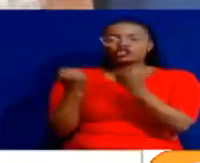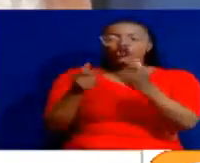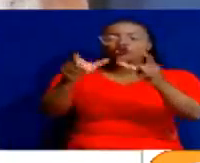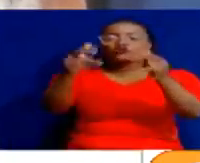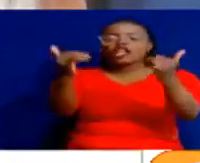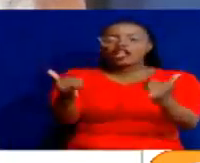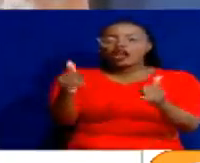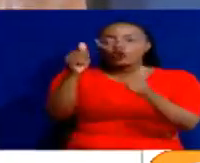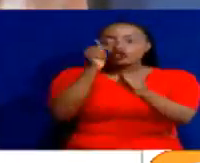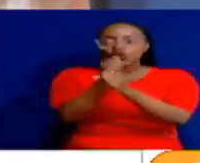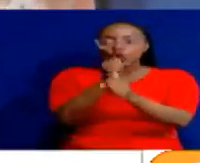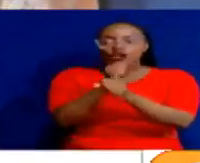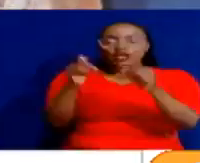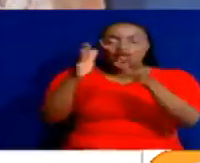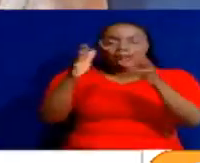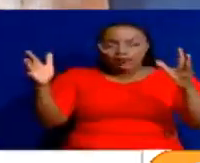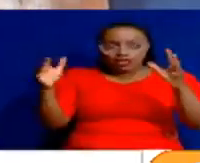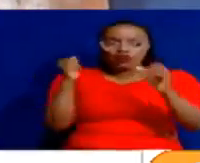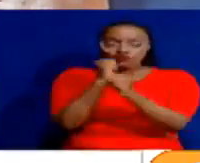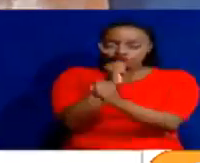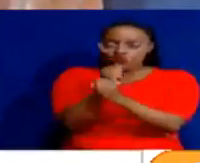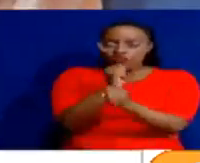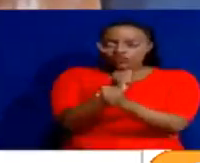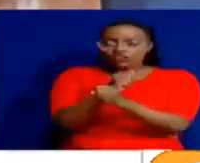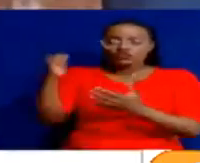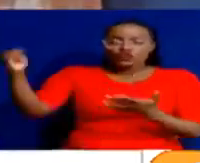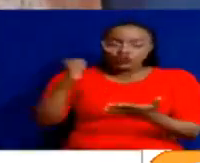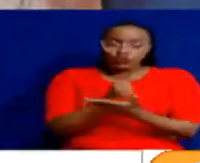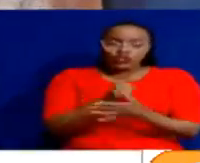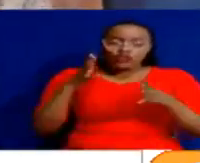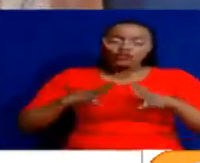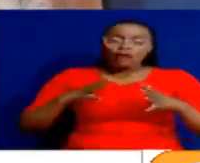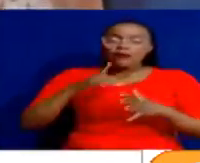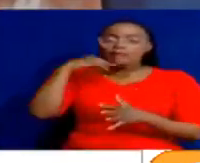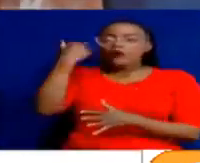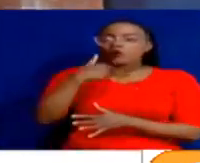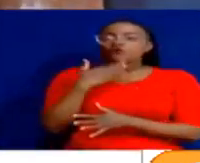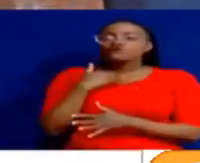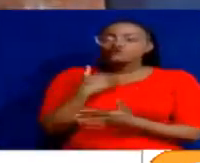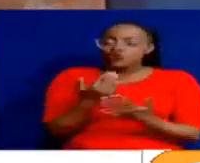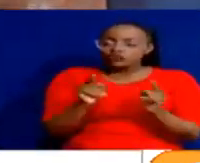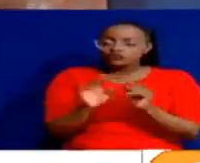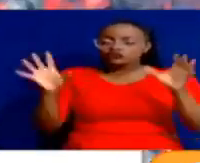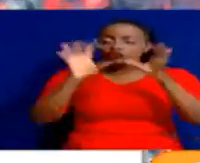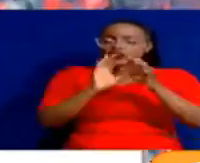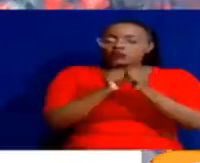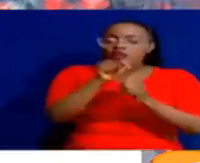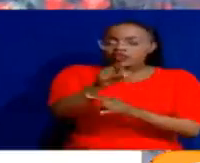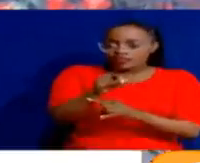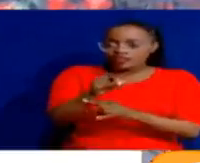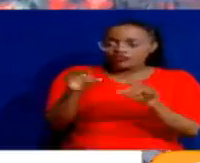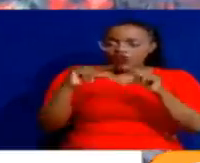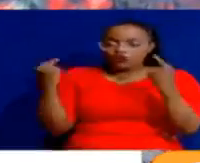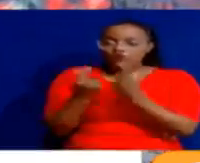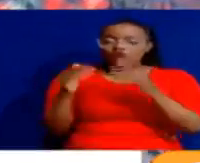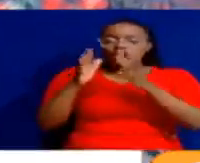media ndio inaofanya kazi kubwa sana kuwa recruit wale ambao kama wanataka kuingiza katika makundi kama hayo. Kuna mpango